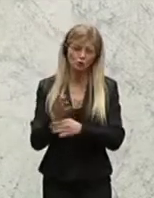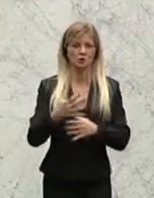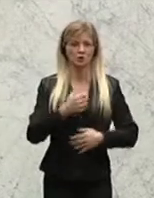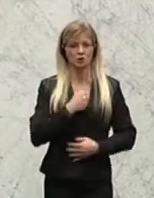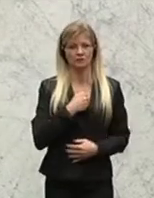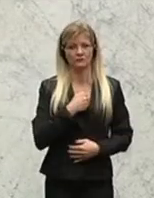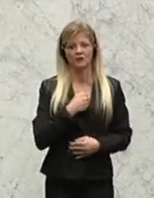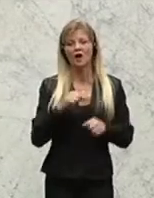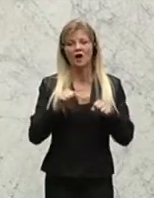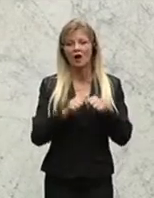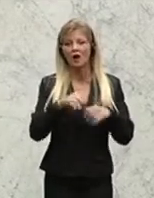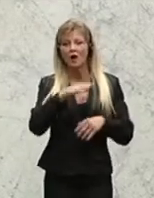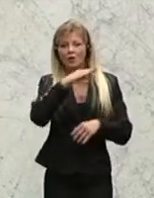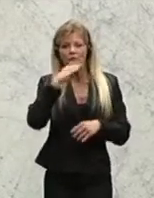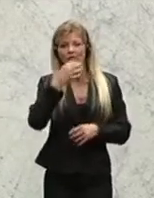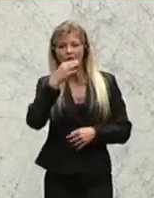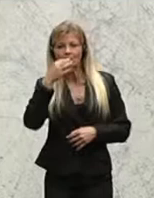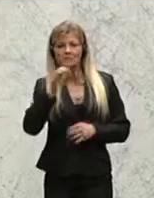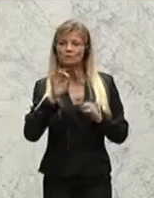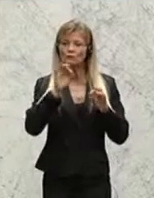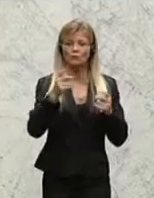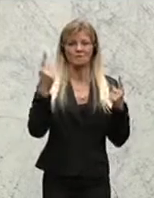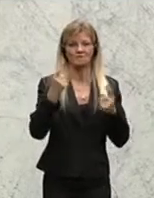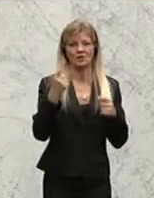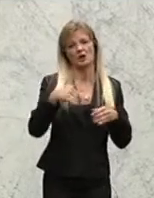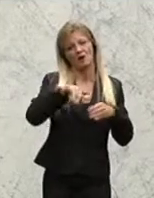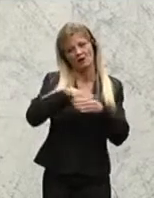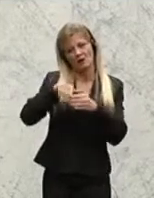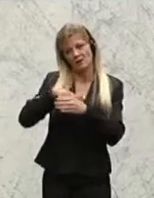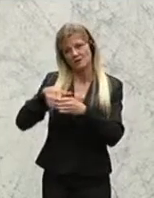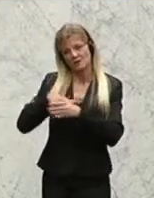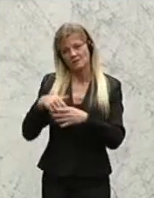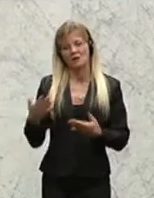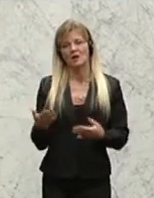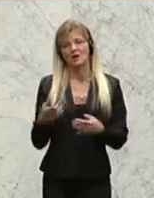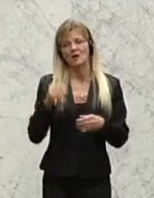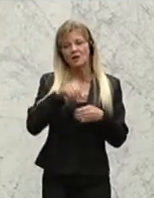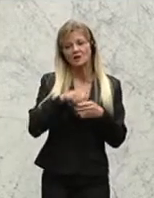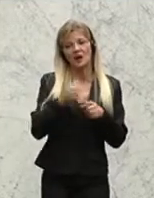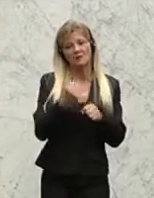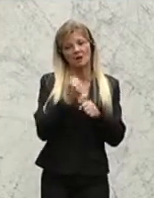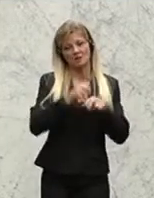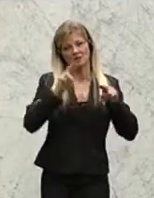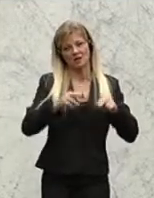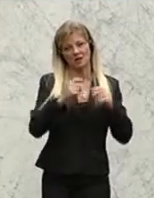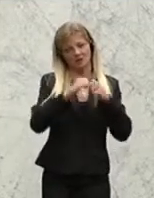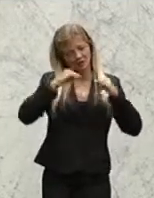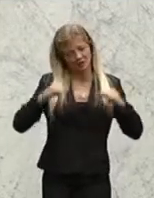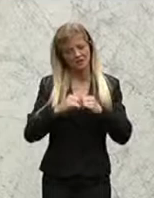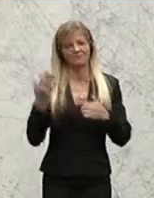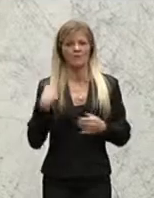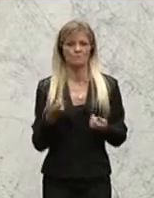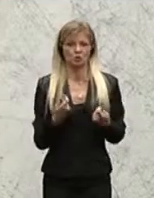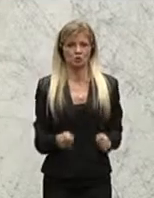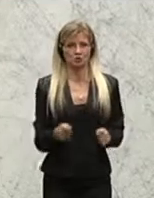eine Reihe von Verbesserungen für die Arbeitnehmerinnen und Arbeitnehmer im Rahmen eines Arbeitsrechtspakets beschlossen.